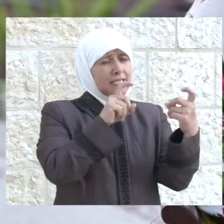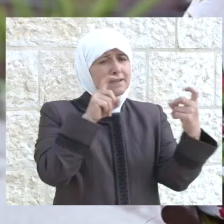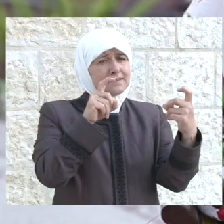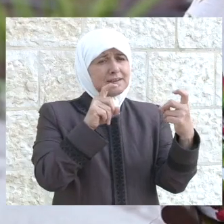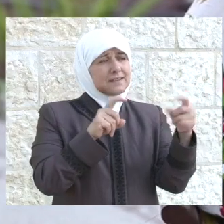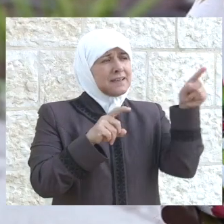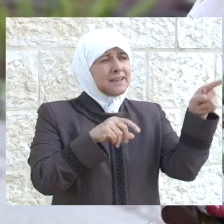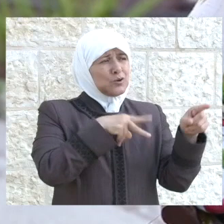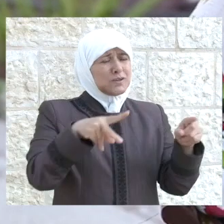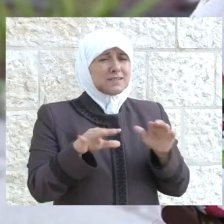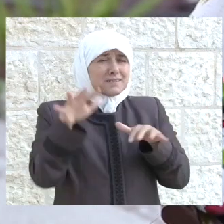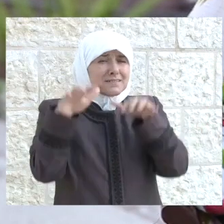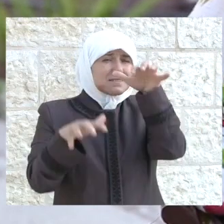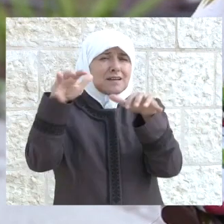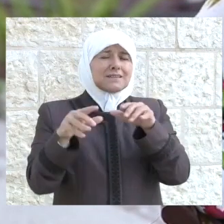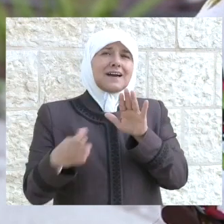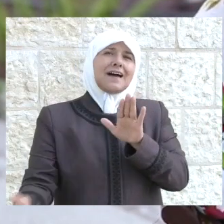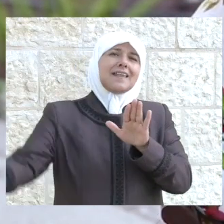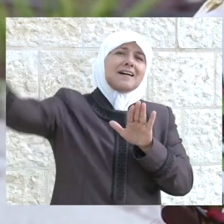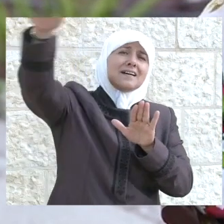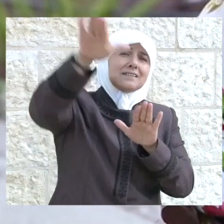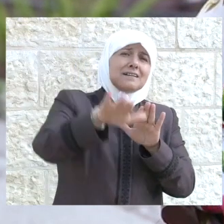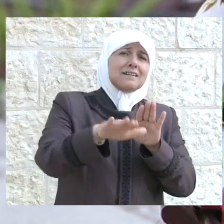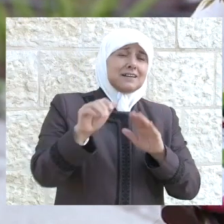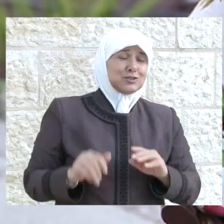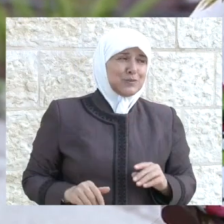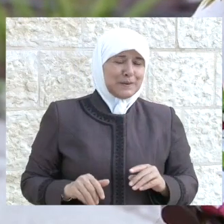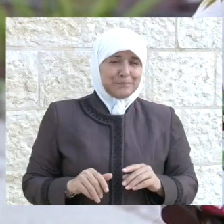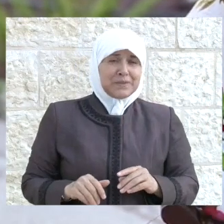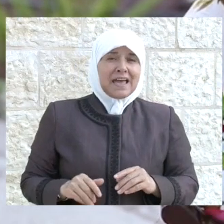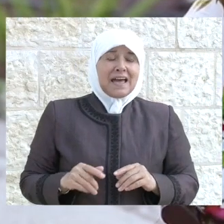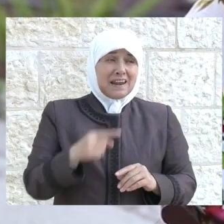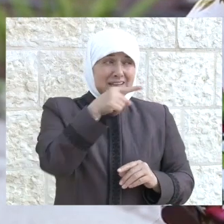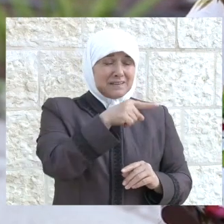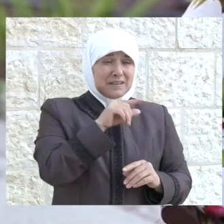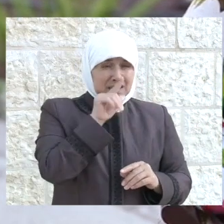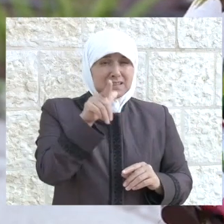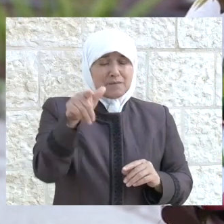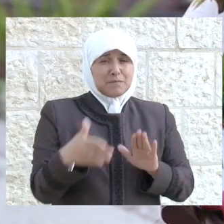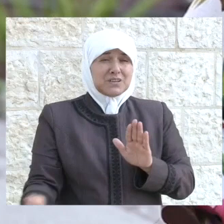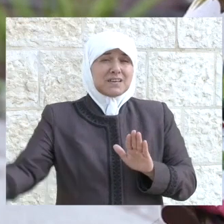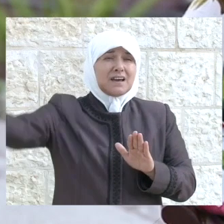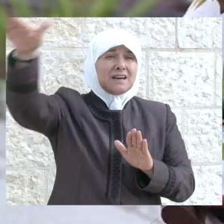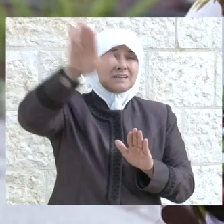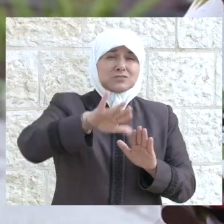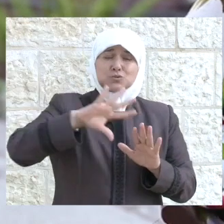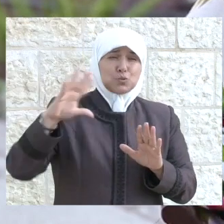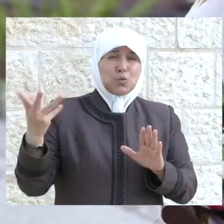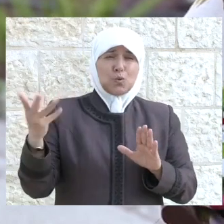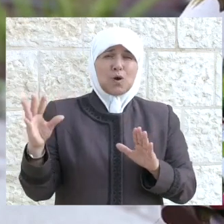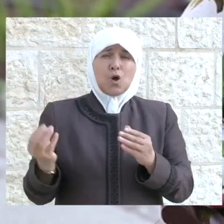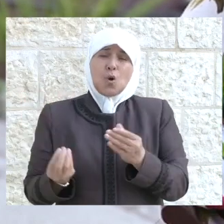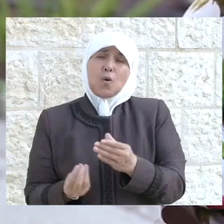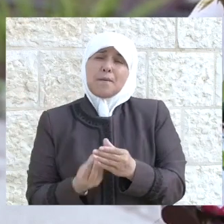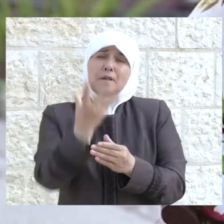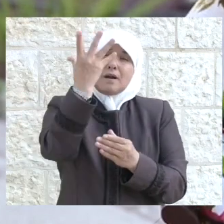أول شيء كانت تحديات كبيرة، إنه أول ما تحكي عن جبل كليمنجارو هو عبارة عن بركان خامد، أعلى